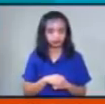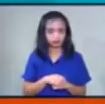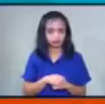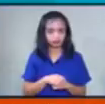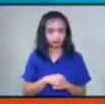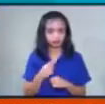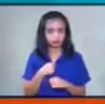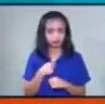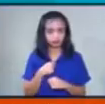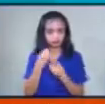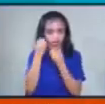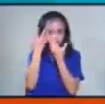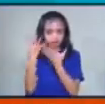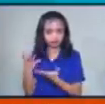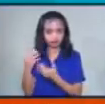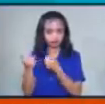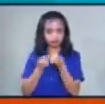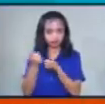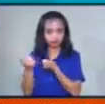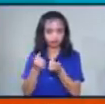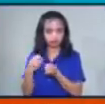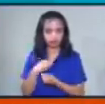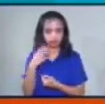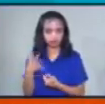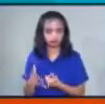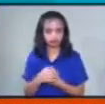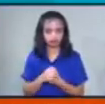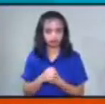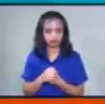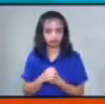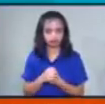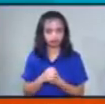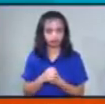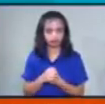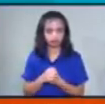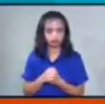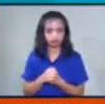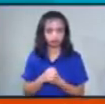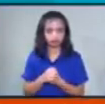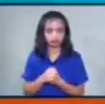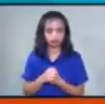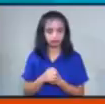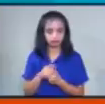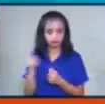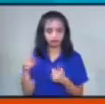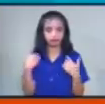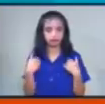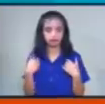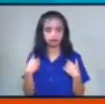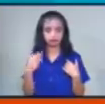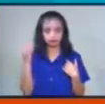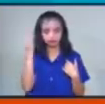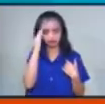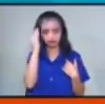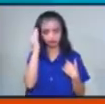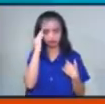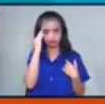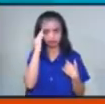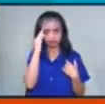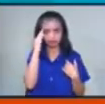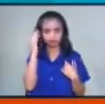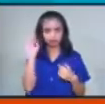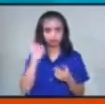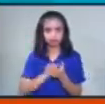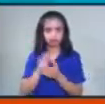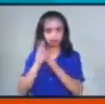Sabihin ko sa admin officer namin, sir, kasi apo, siya talaga ang may saklaw dito sa mga ganong